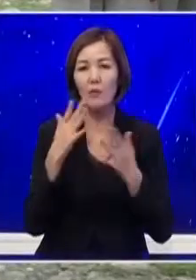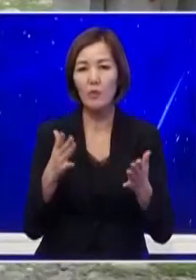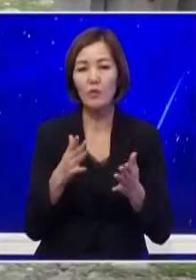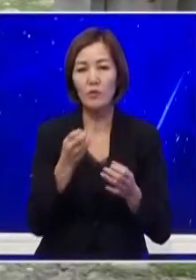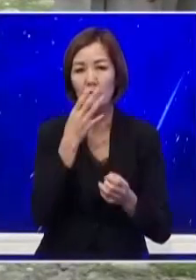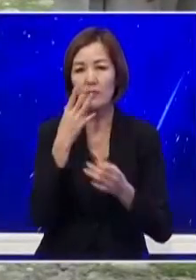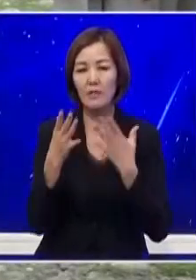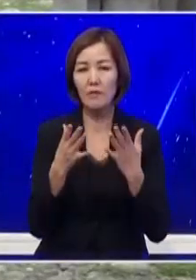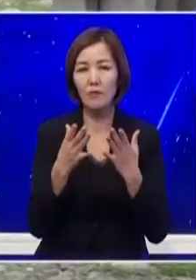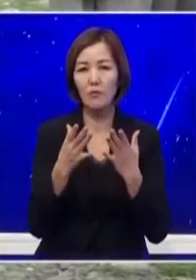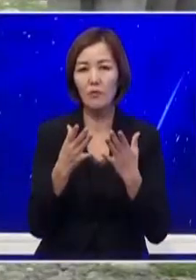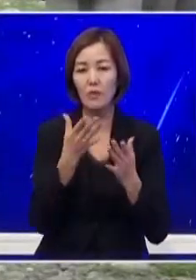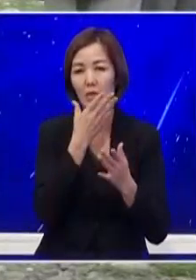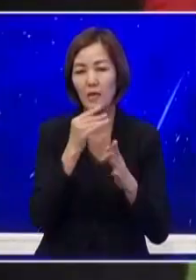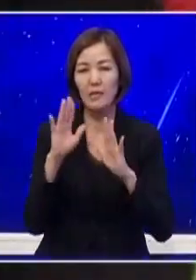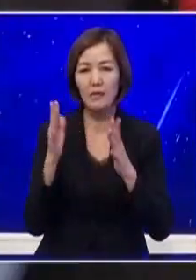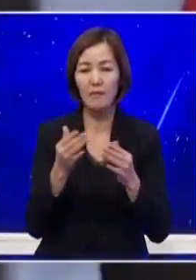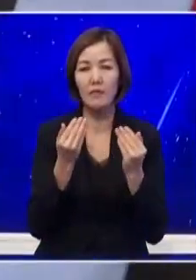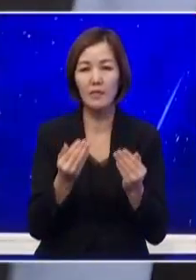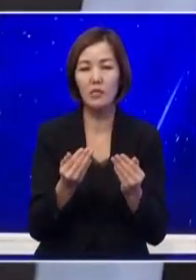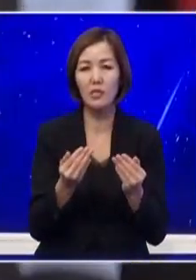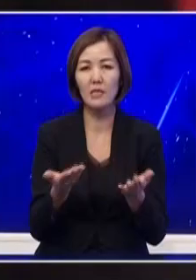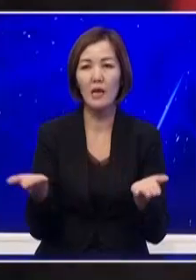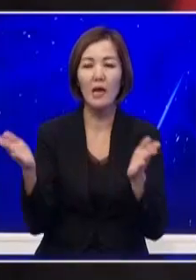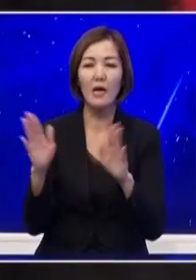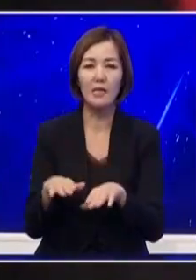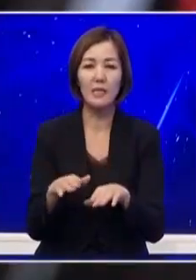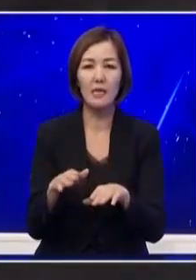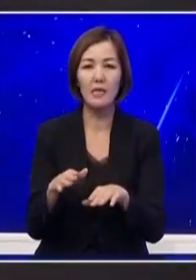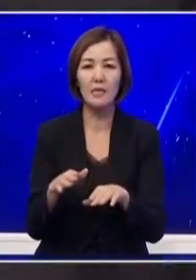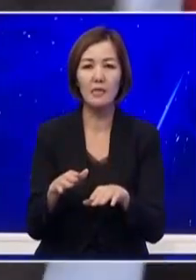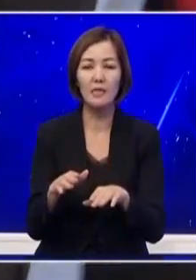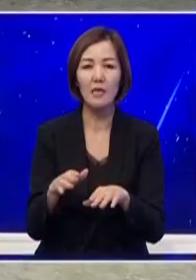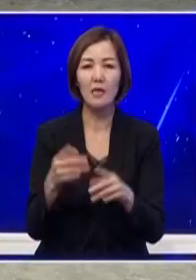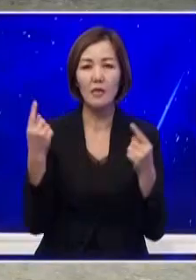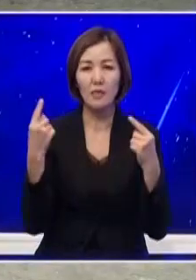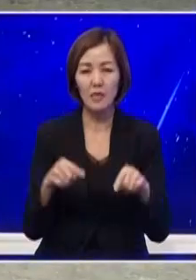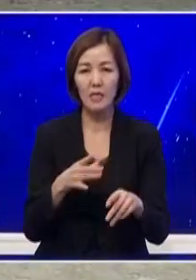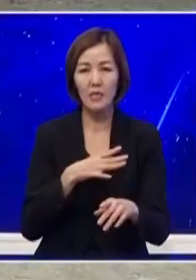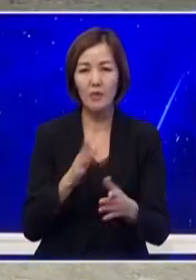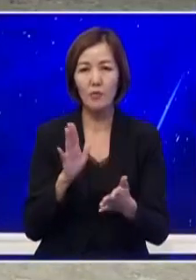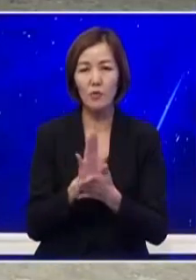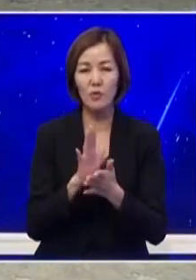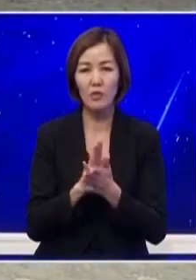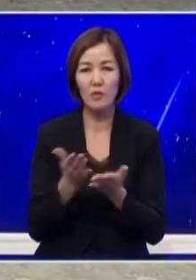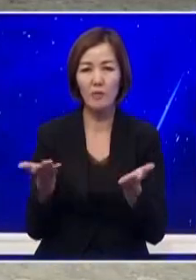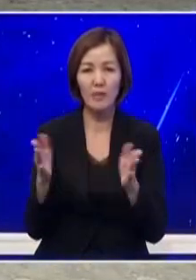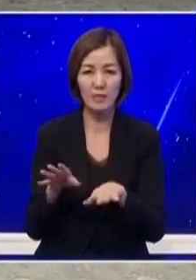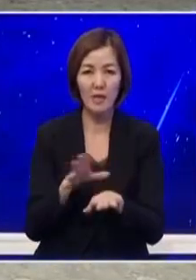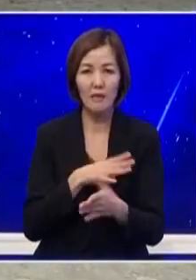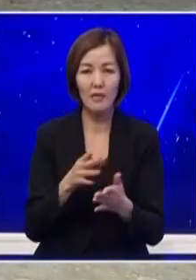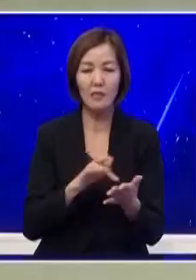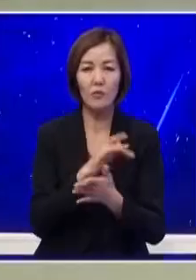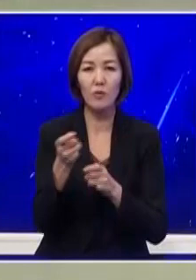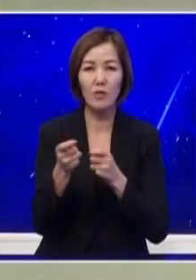цветов украшали парк. Сейчас же это оазис красоты утопает в унынии и заброшенном состоянии. Администрация